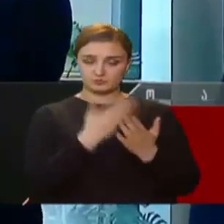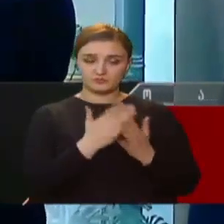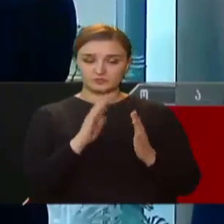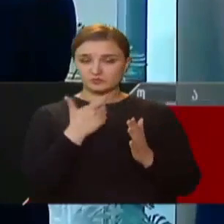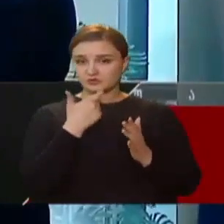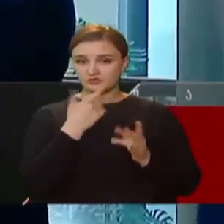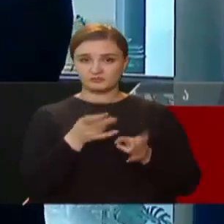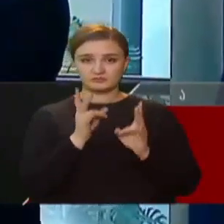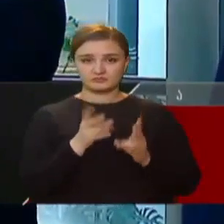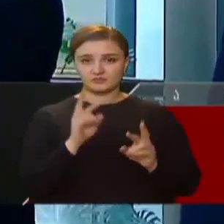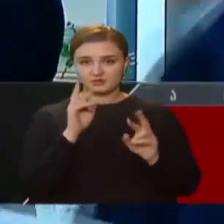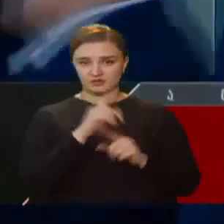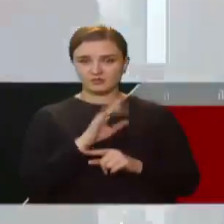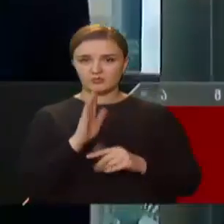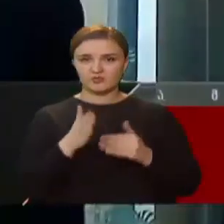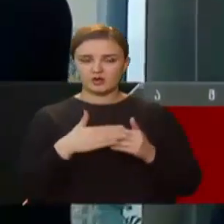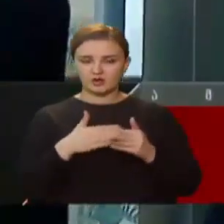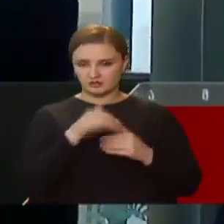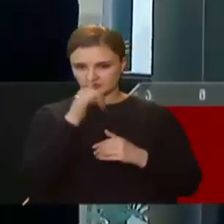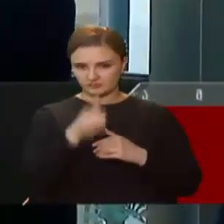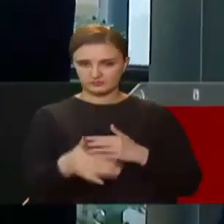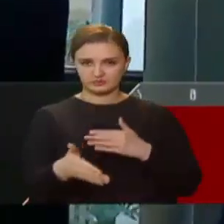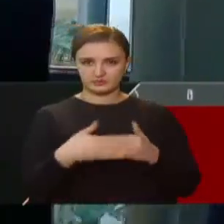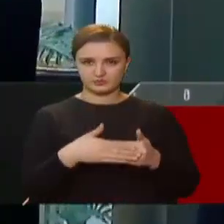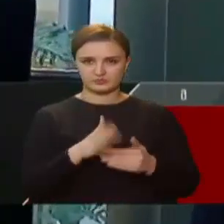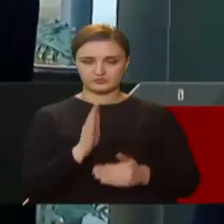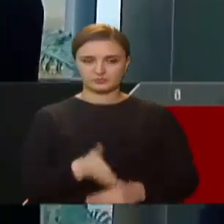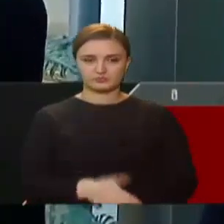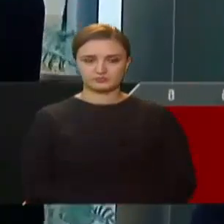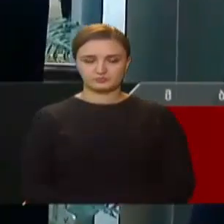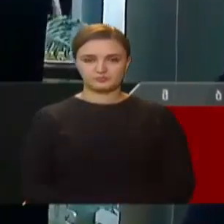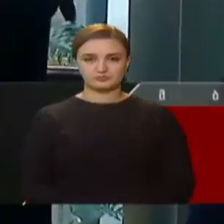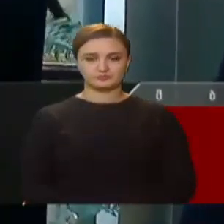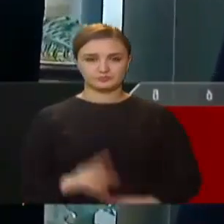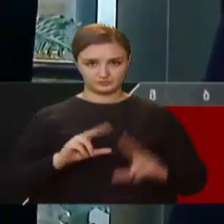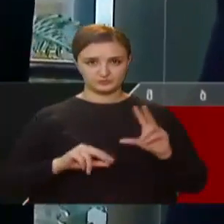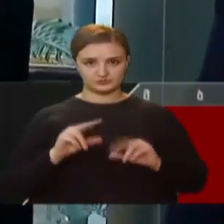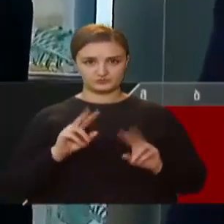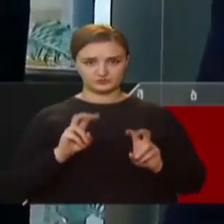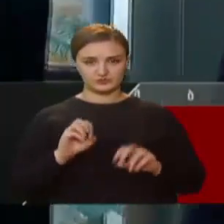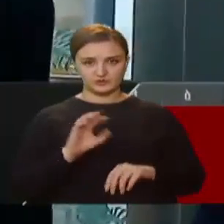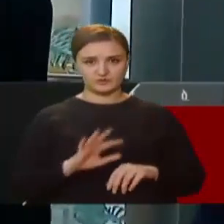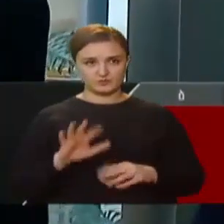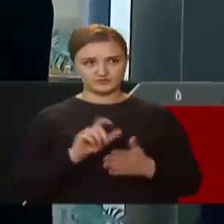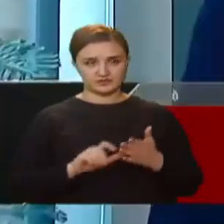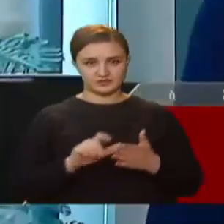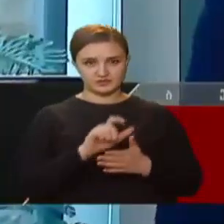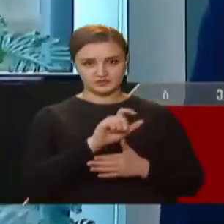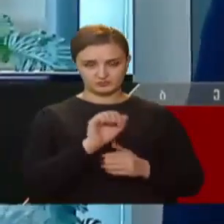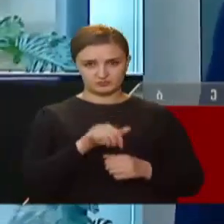დაემართება, დამიჯერეთ ბევრი კარი დაიხურება. ნიშნავს თუ არა ეს იმას, რომ საქართველოს ევროპული გზა ამ საკითხზე